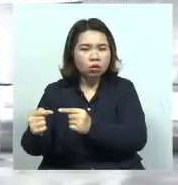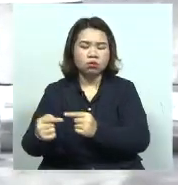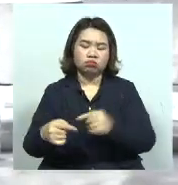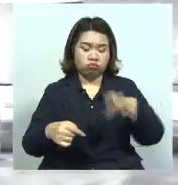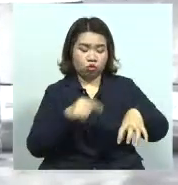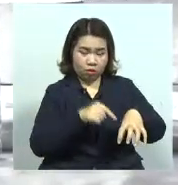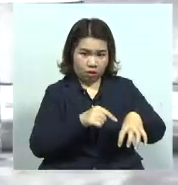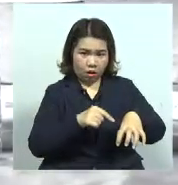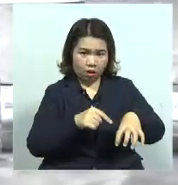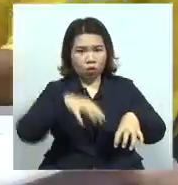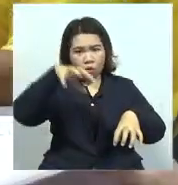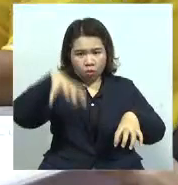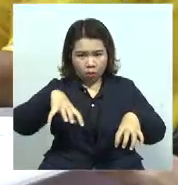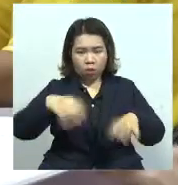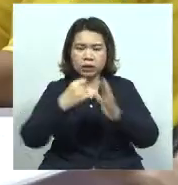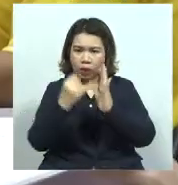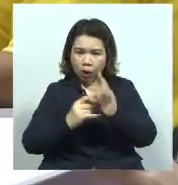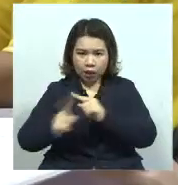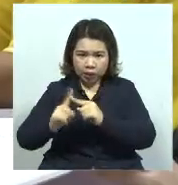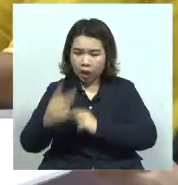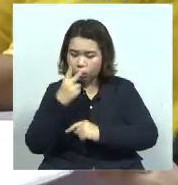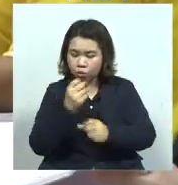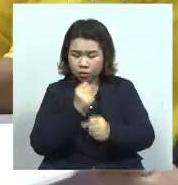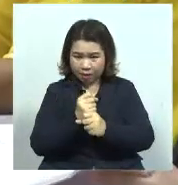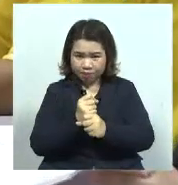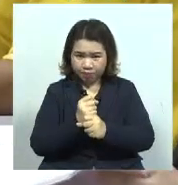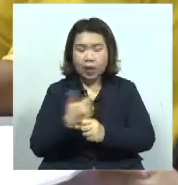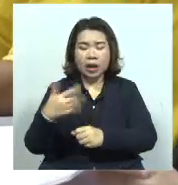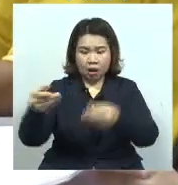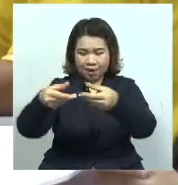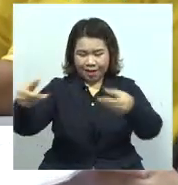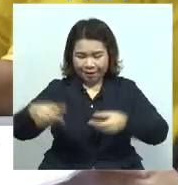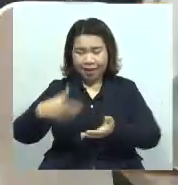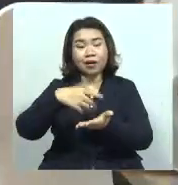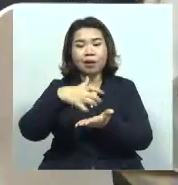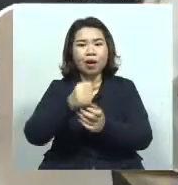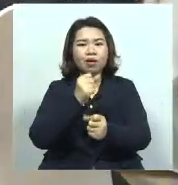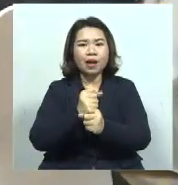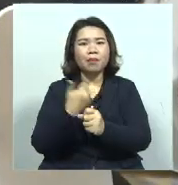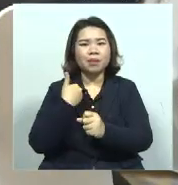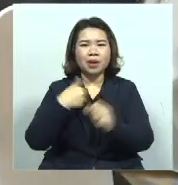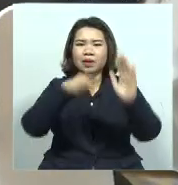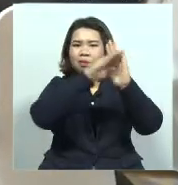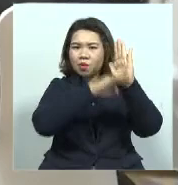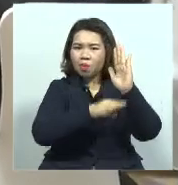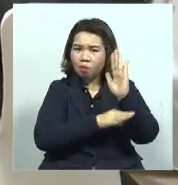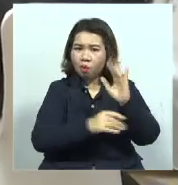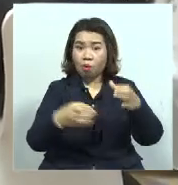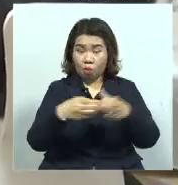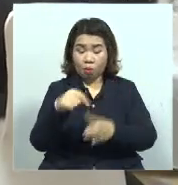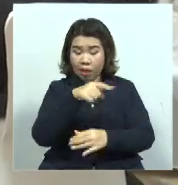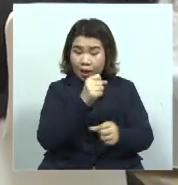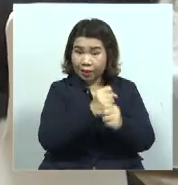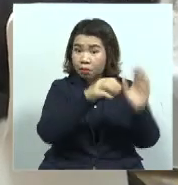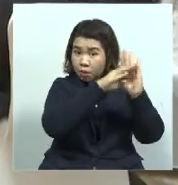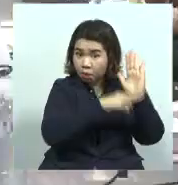การรับรู้และก็ขยายผลในวงกว้างพร้อมติดตามรายงานผลการขับเคลื่อนตามการประกาศเจตนารมณ์ของภาคีเครือข่ายสัมม